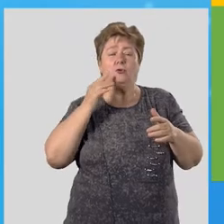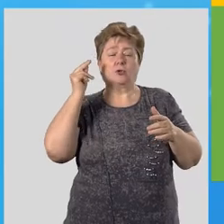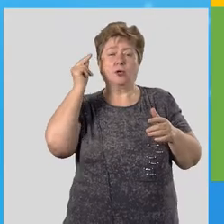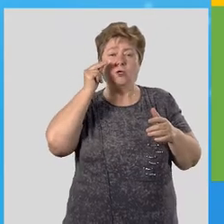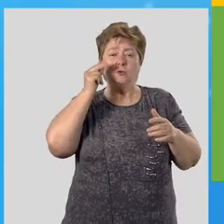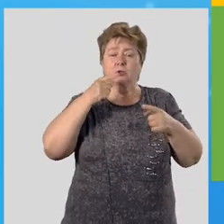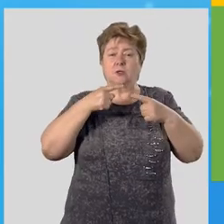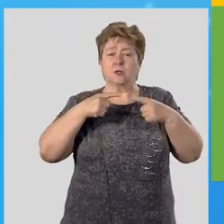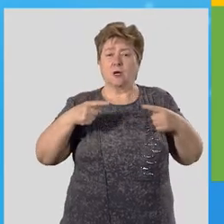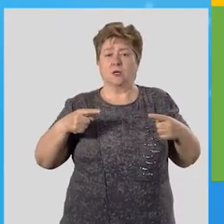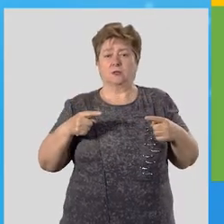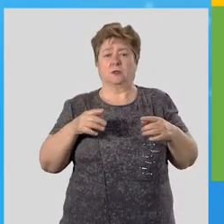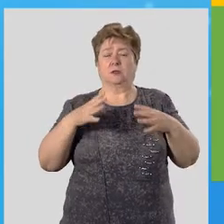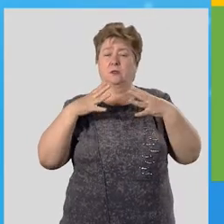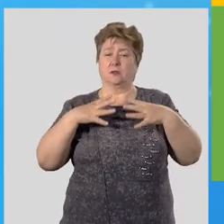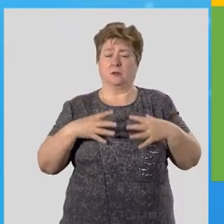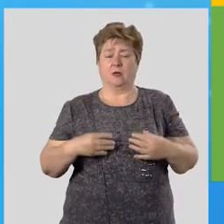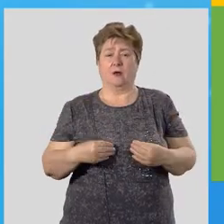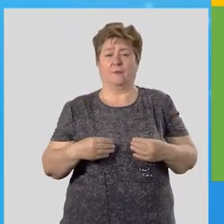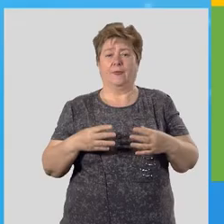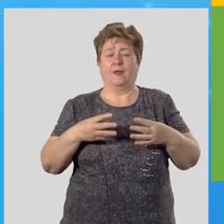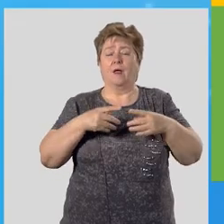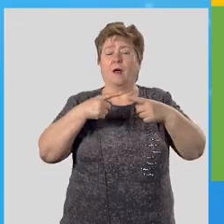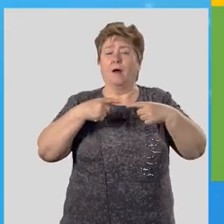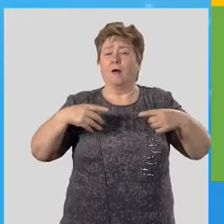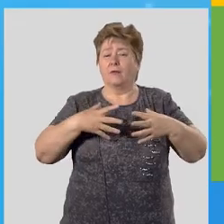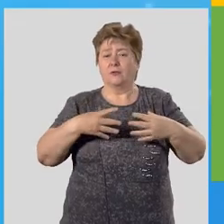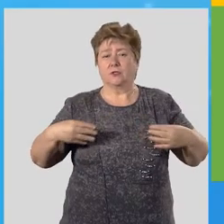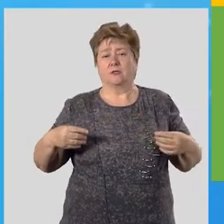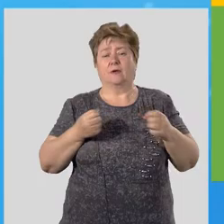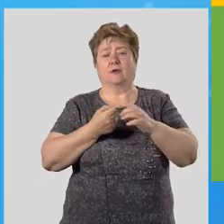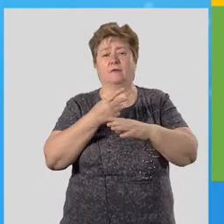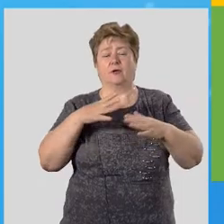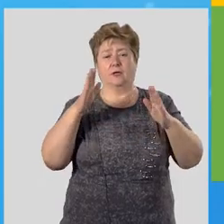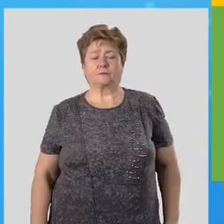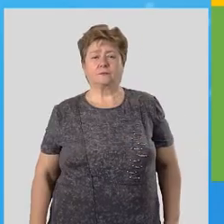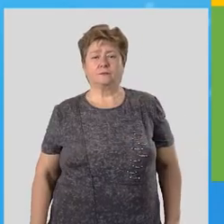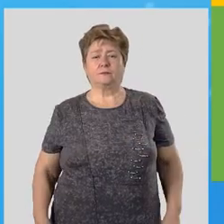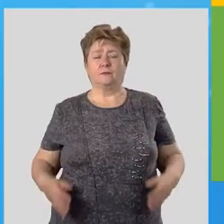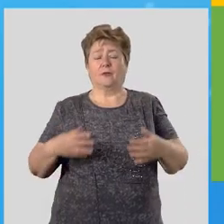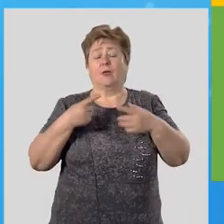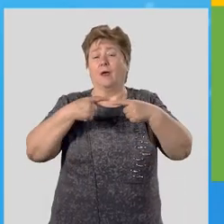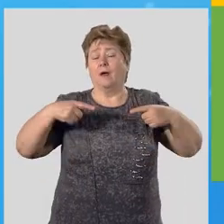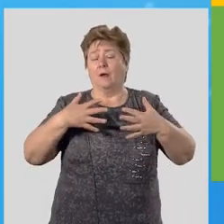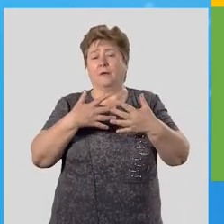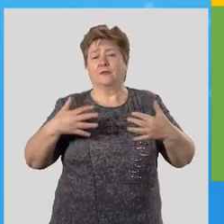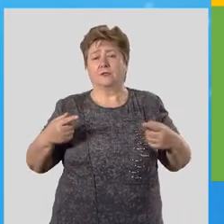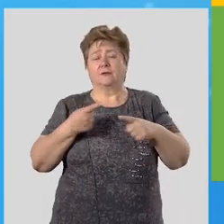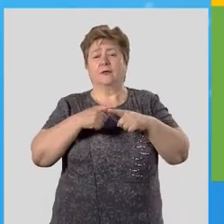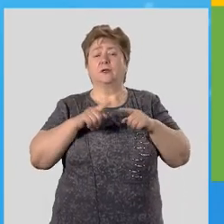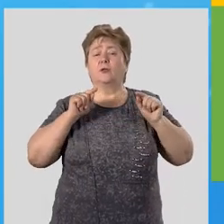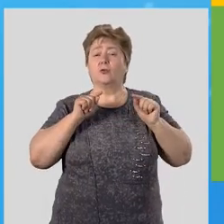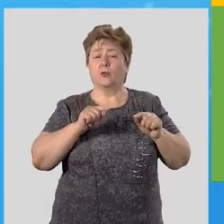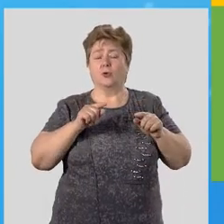изучают разнообразные тела, вещества и явления природы. Вещества – это